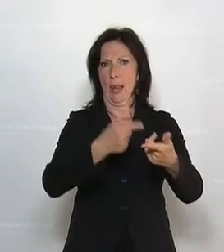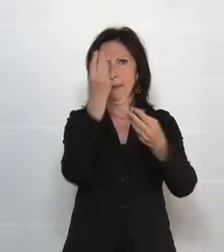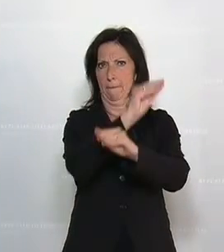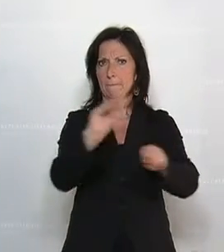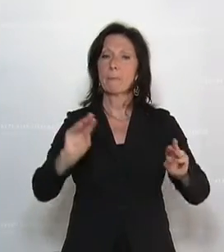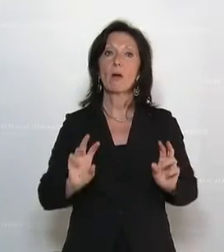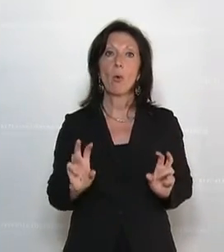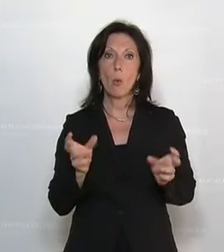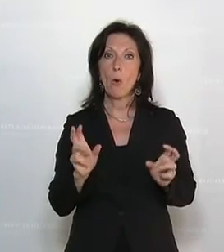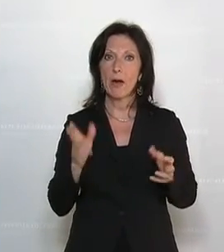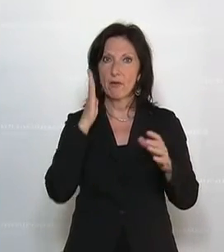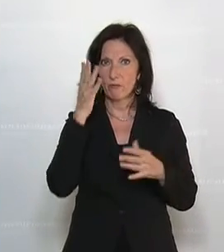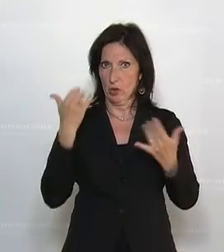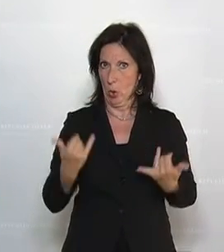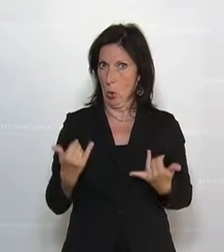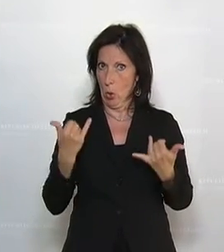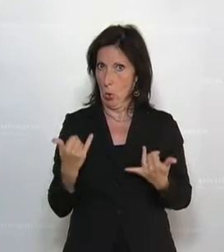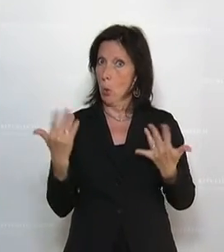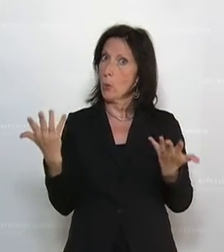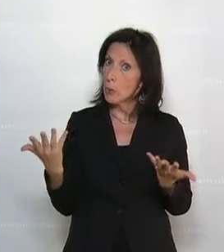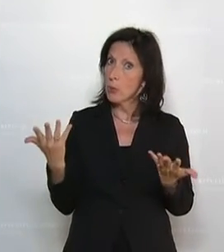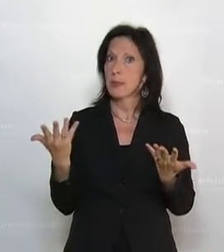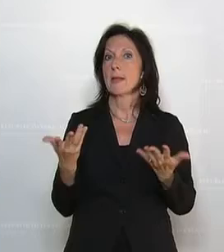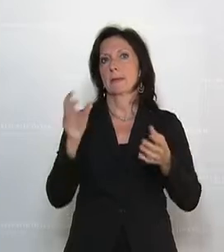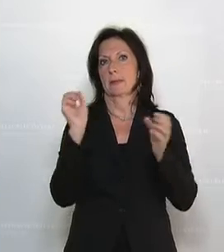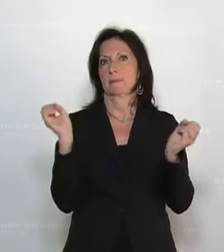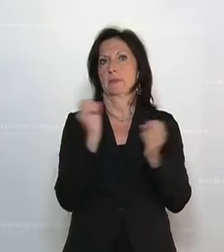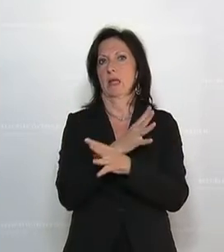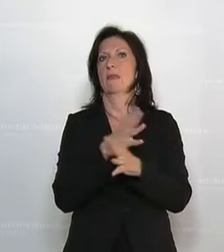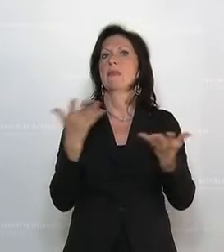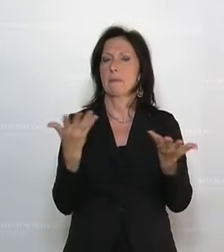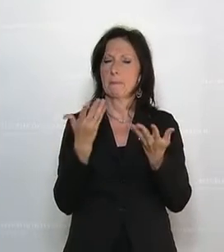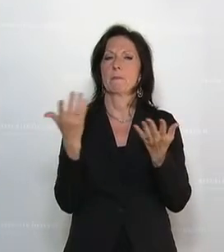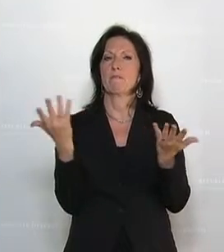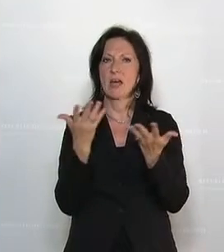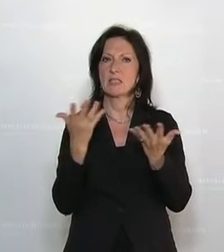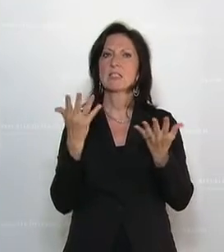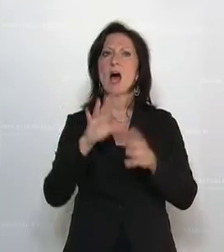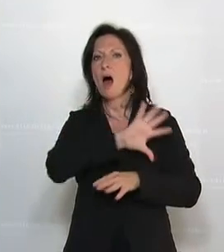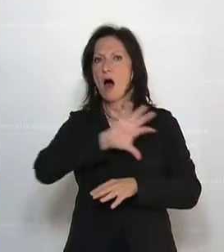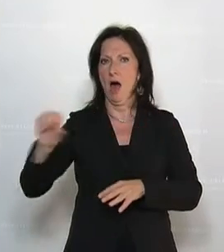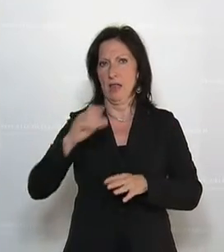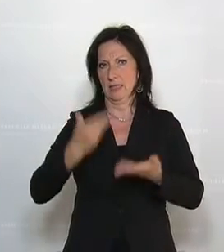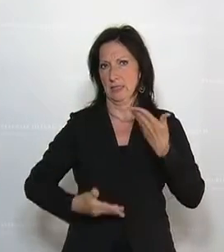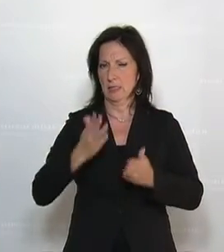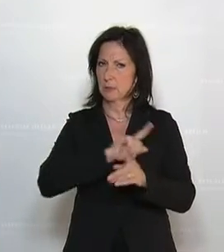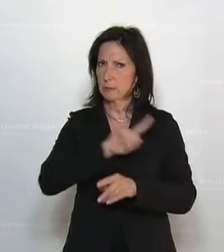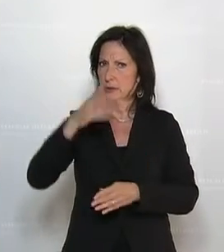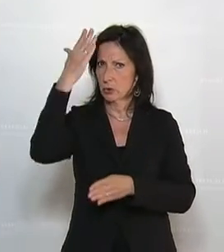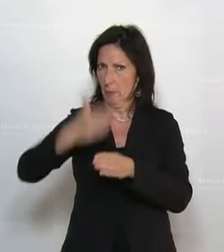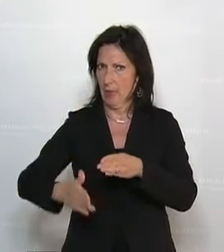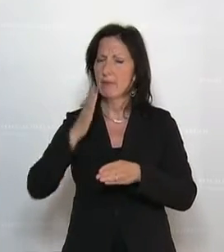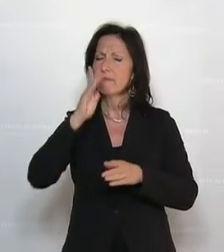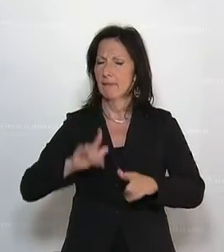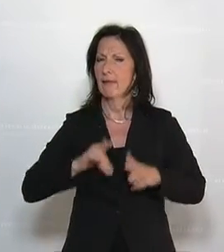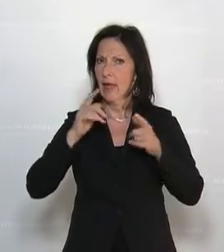ORF gibt bekannt, dass er die Sitzung in voller Länge live überträgt. Um die